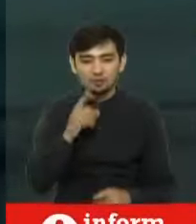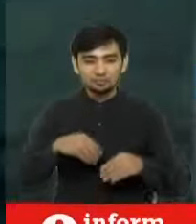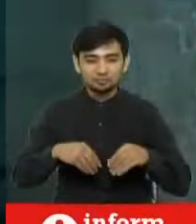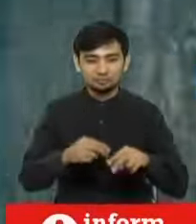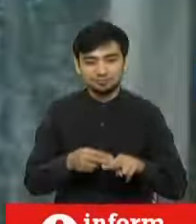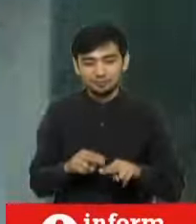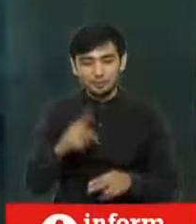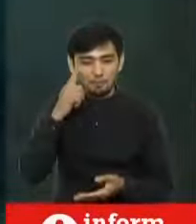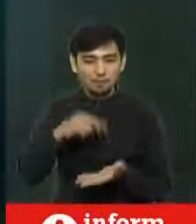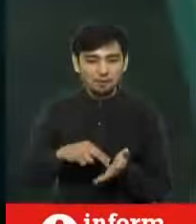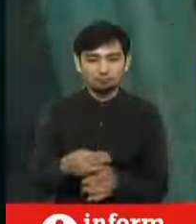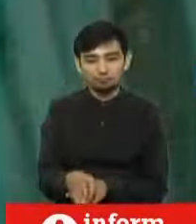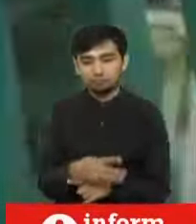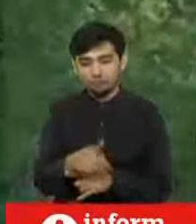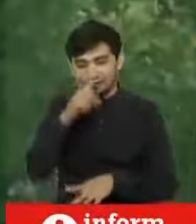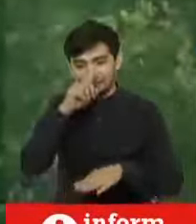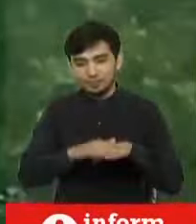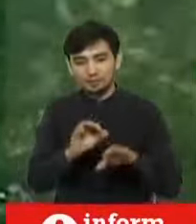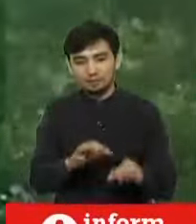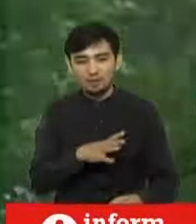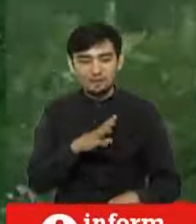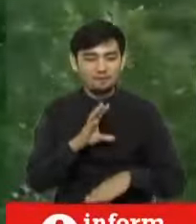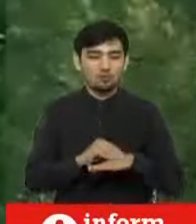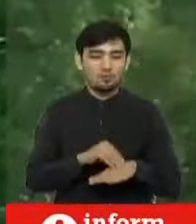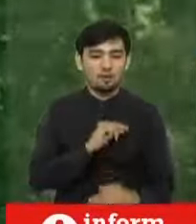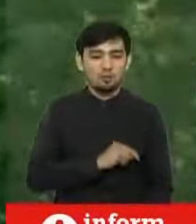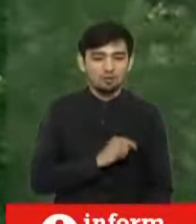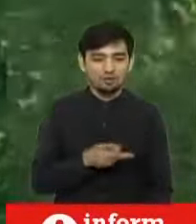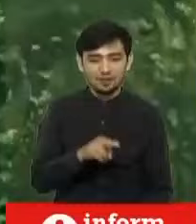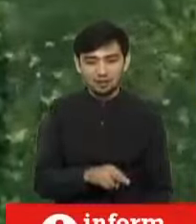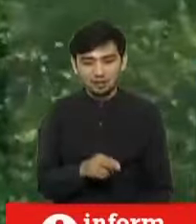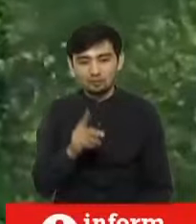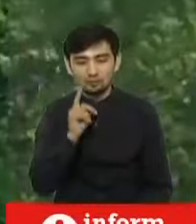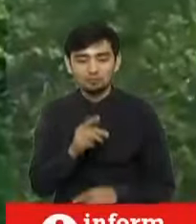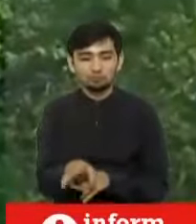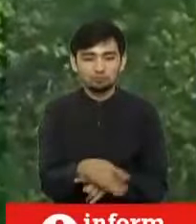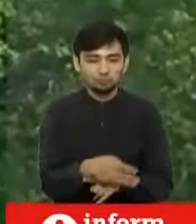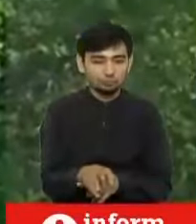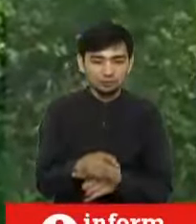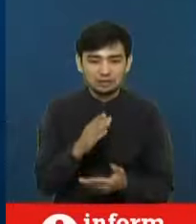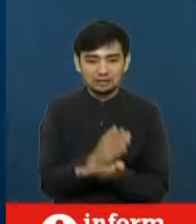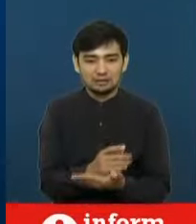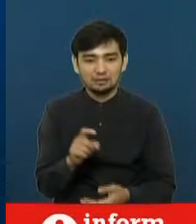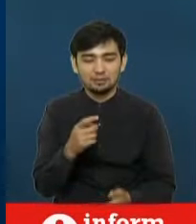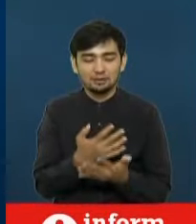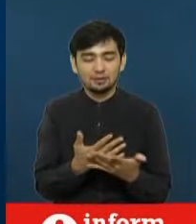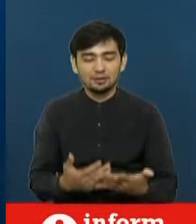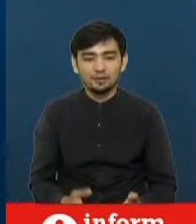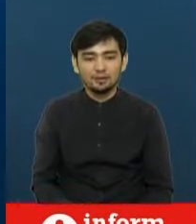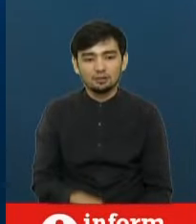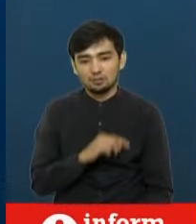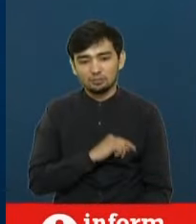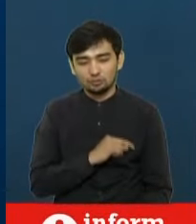по плану, заверили в Акимате. Работы проводят ночью. Делается это для эффективности обработки, отметили чиновники. В работе